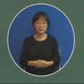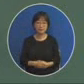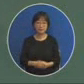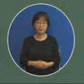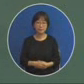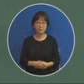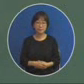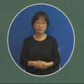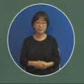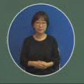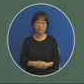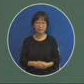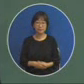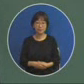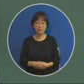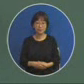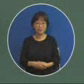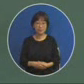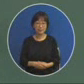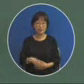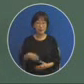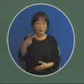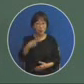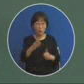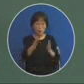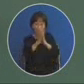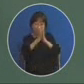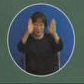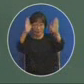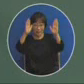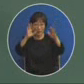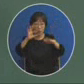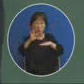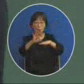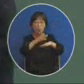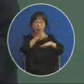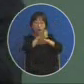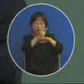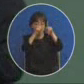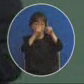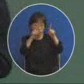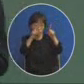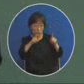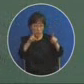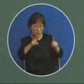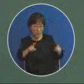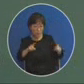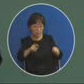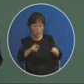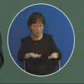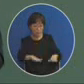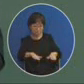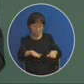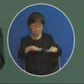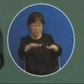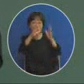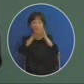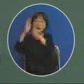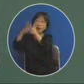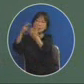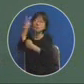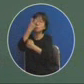things. 하나님이 모세를 왕궁에서 보호했어요. He protected Moses' birth. He protected Moses when he was in